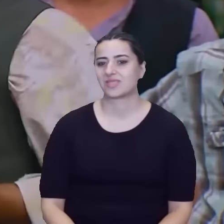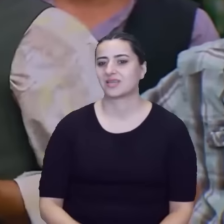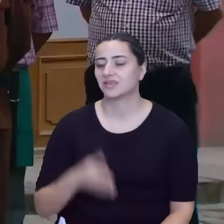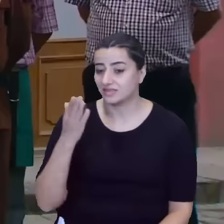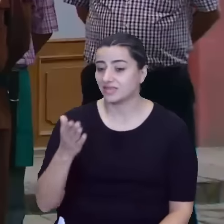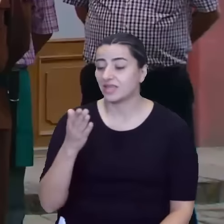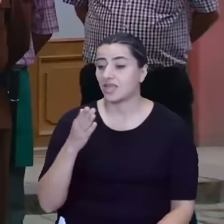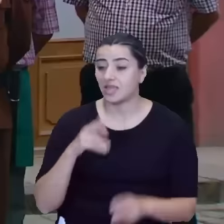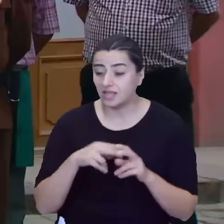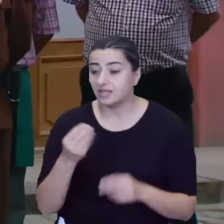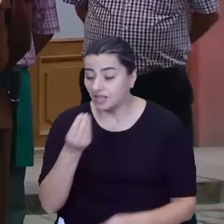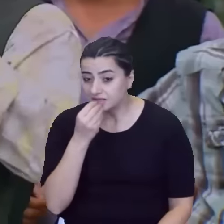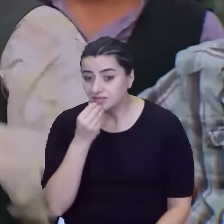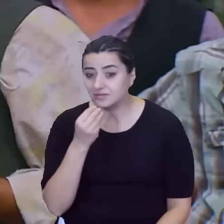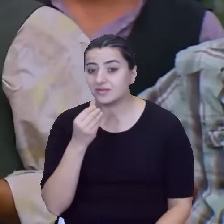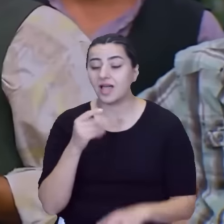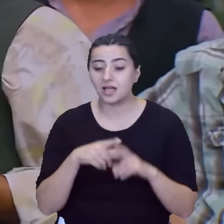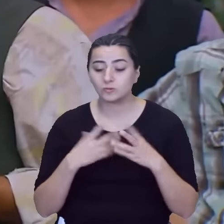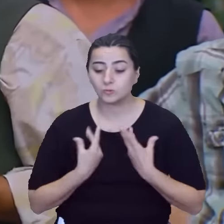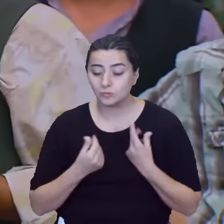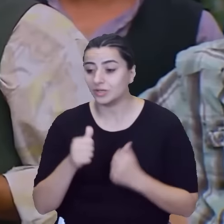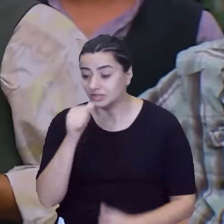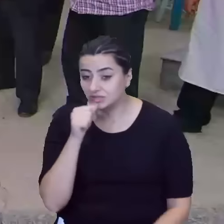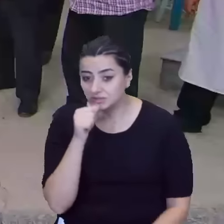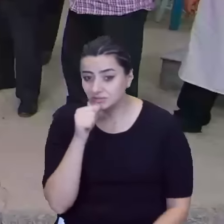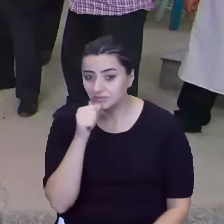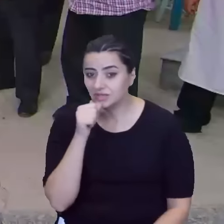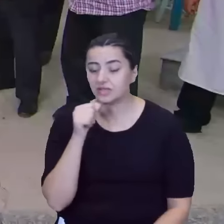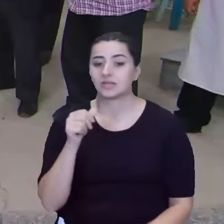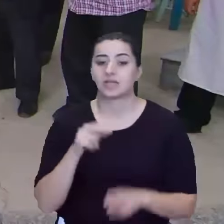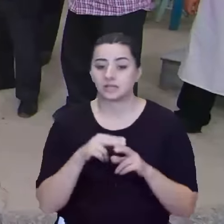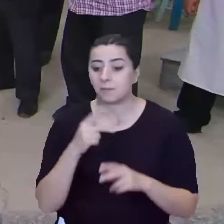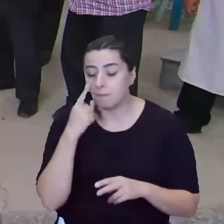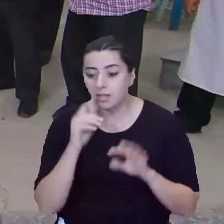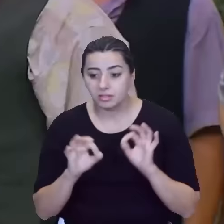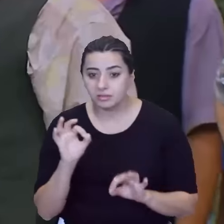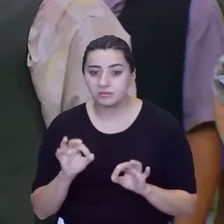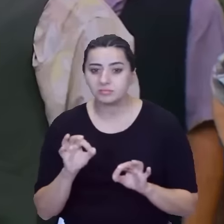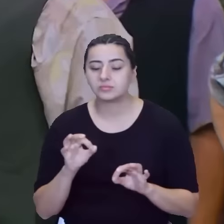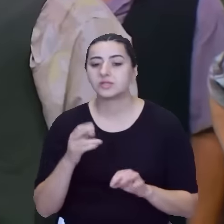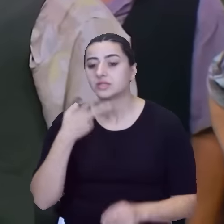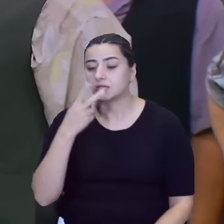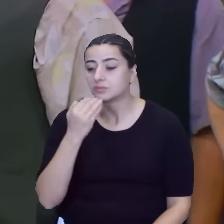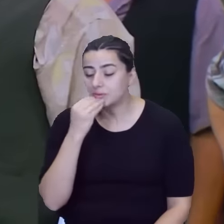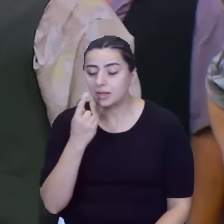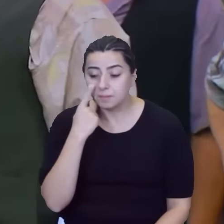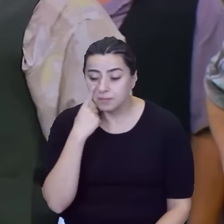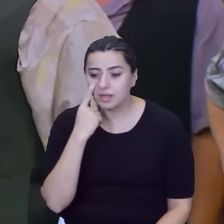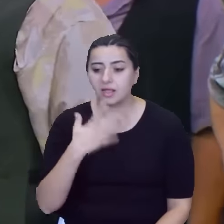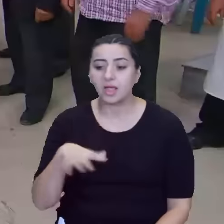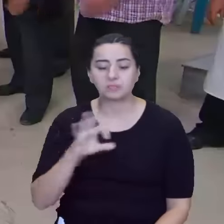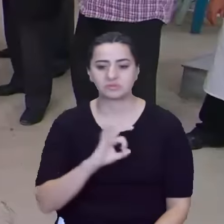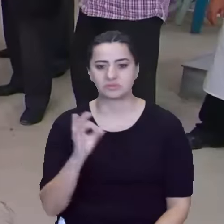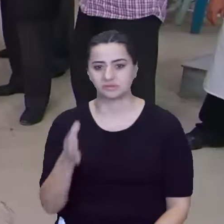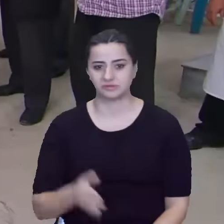etinden hiç yedin mi? Akbak sütünden hiç içtin mi? Galasından hiç baktın mı? Kaşarından yiyip özünden keştin